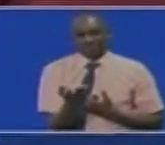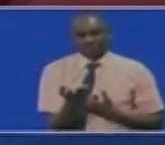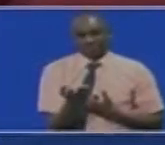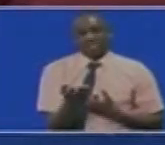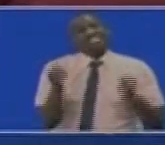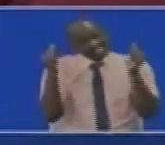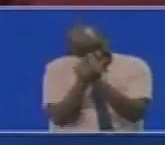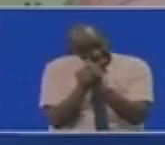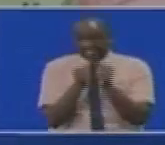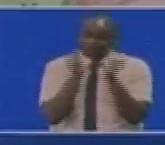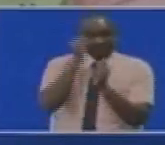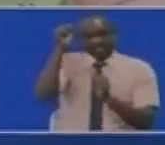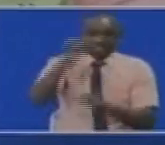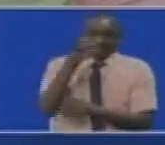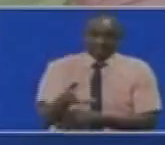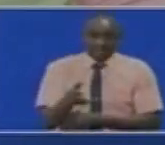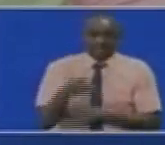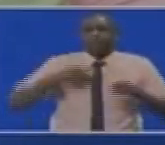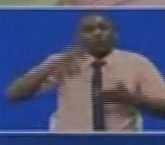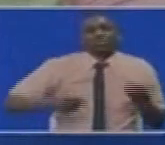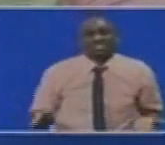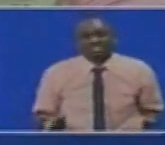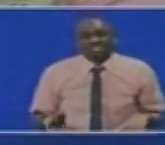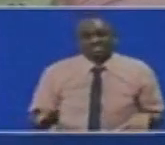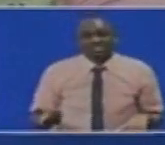karibu 10-15. What is the fear?